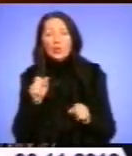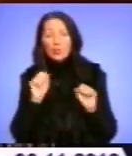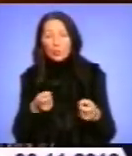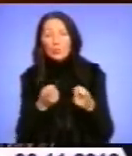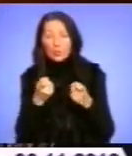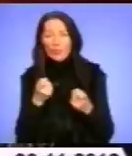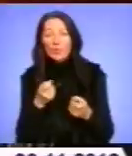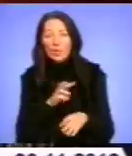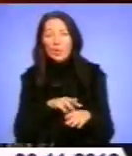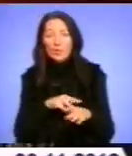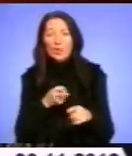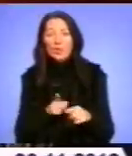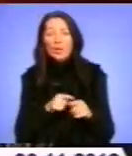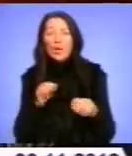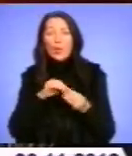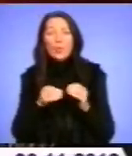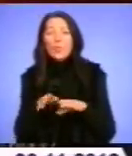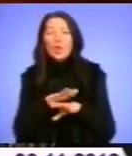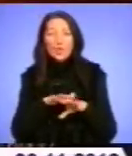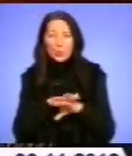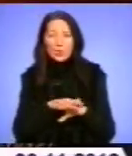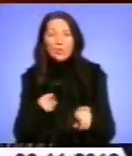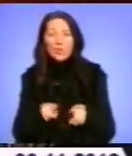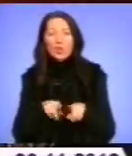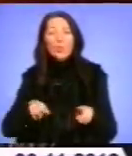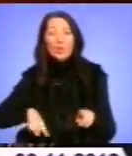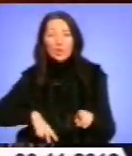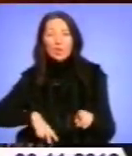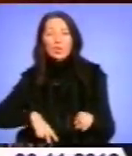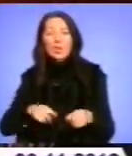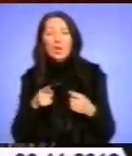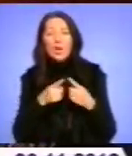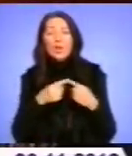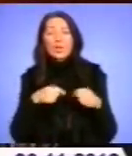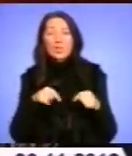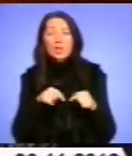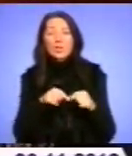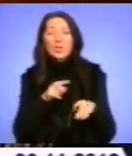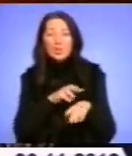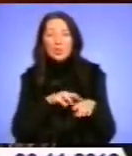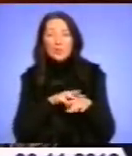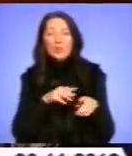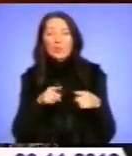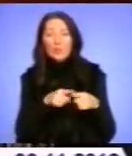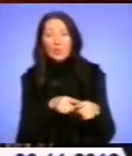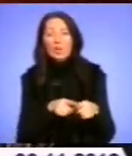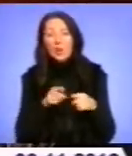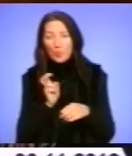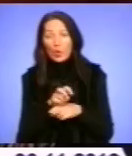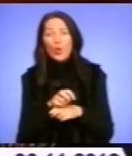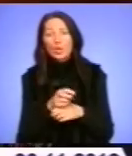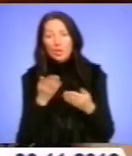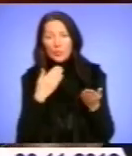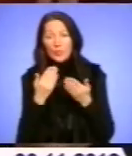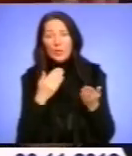одної міліції, це проблема суспільства, також і адміністрації. Да, дільничий профілактує, да, проходить, да, проводить бесіду, але